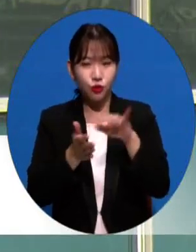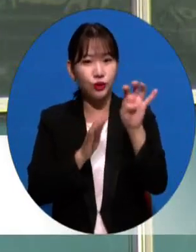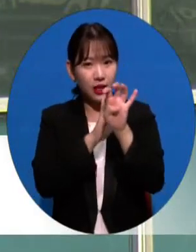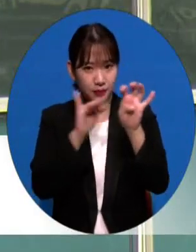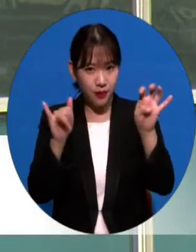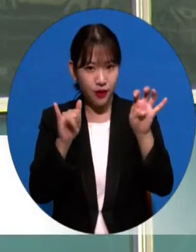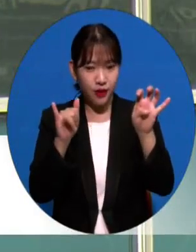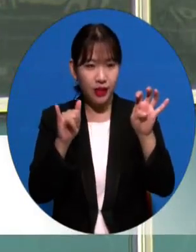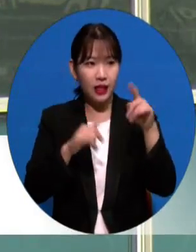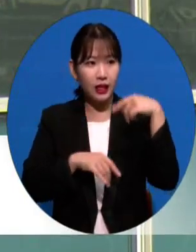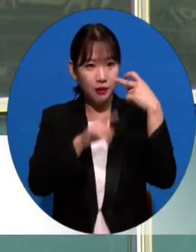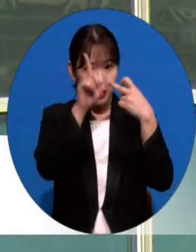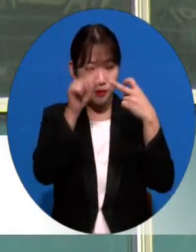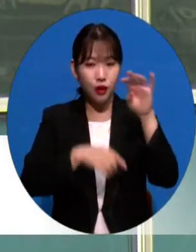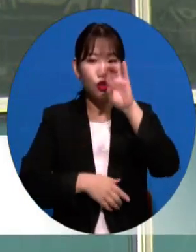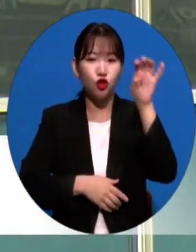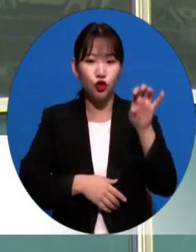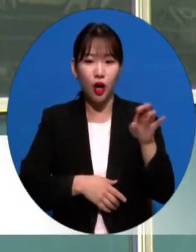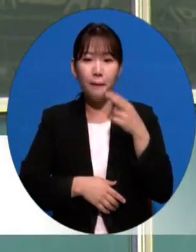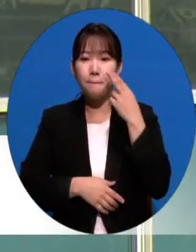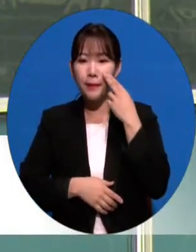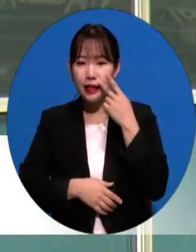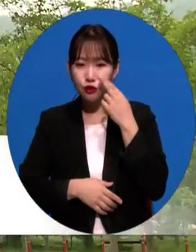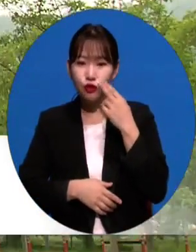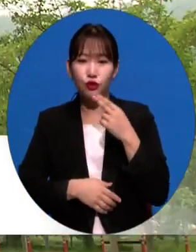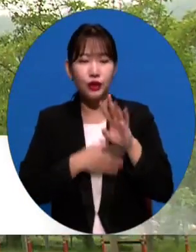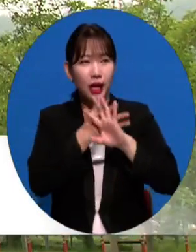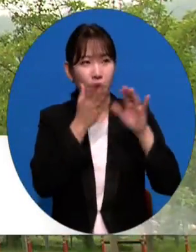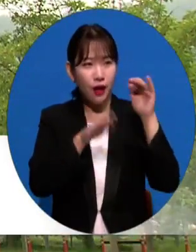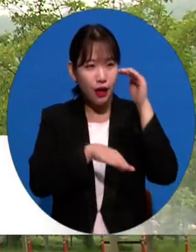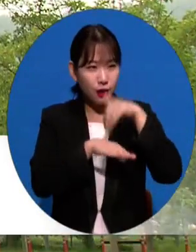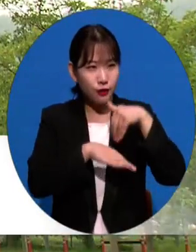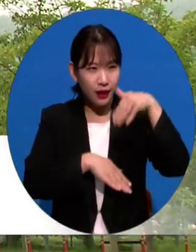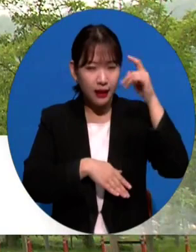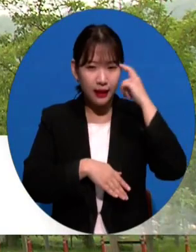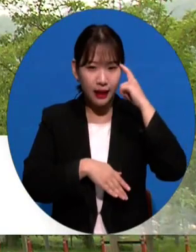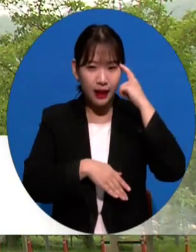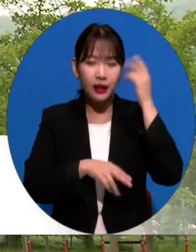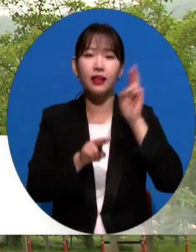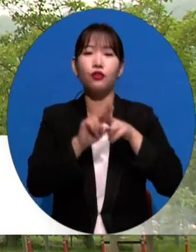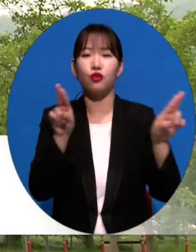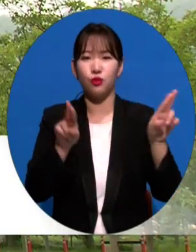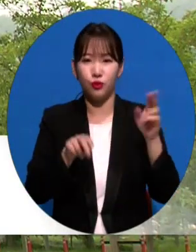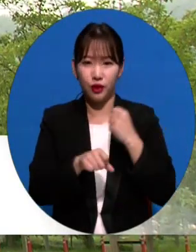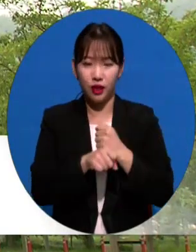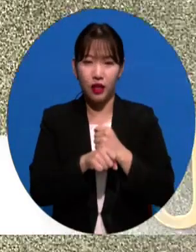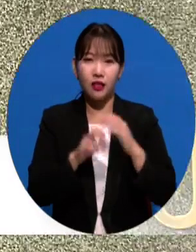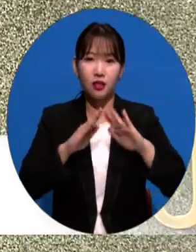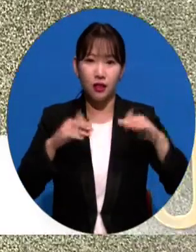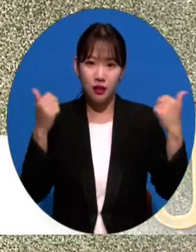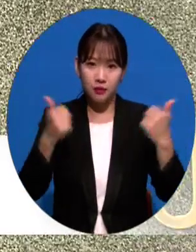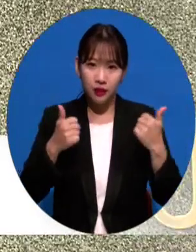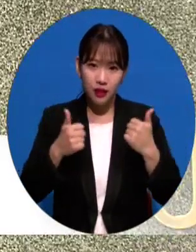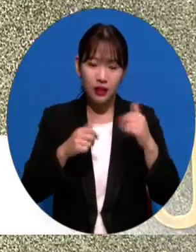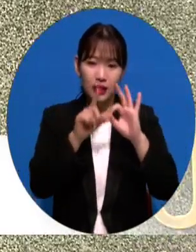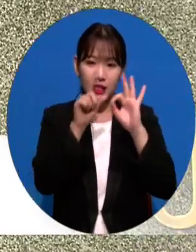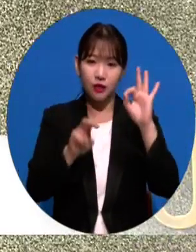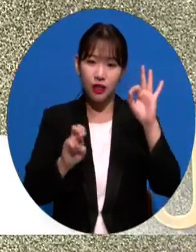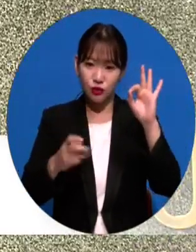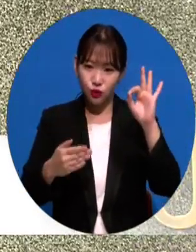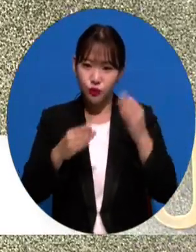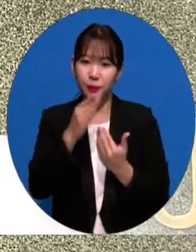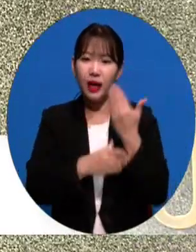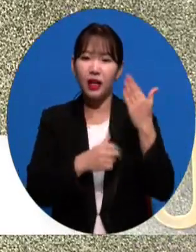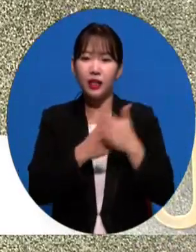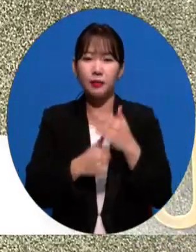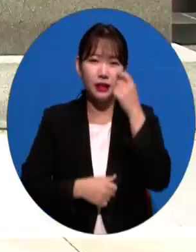40여 명이 다음 달 유럽과 미국 등 국외 연수를 추진했지만 취소했습니다. 전남도 의회는 12구